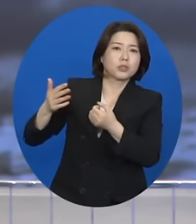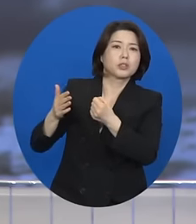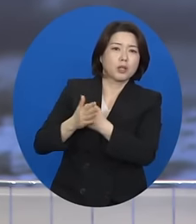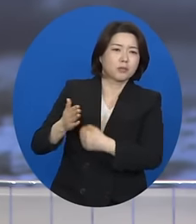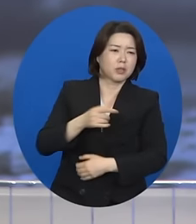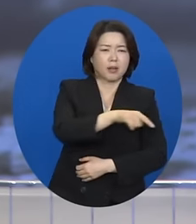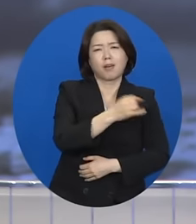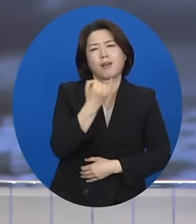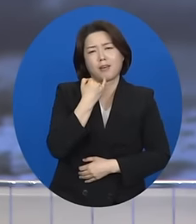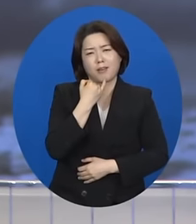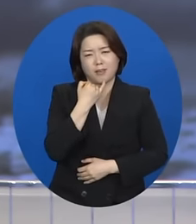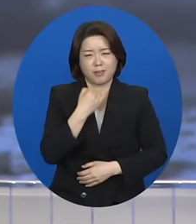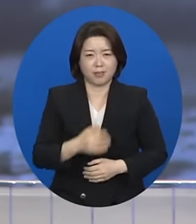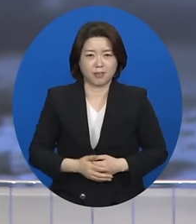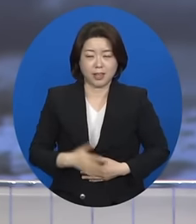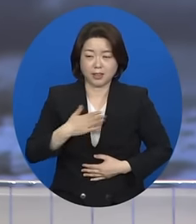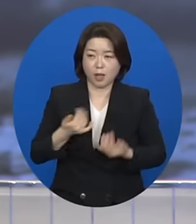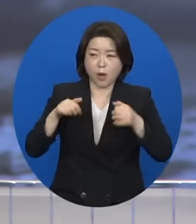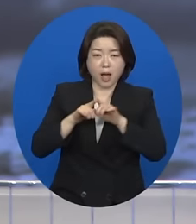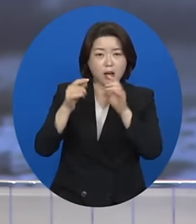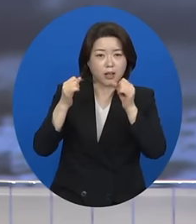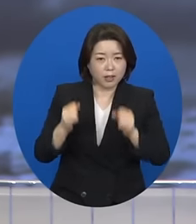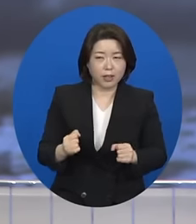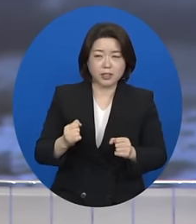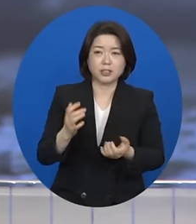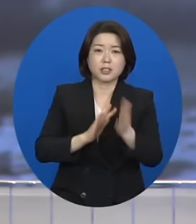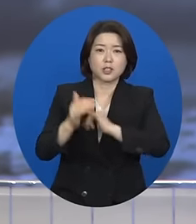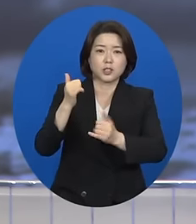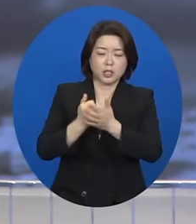때문입니다 나와 함께 계신 예수님은이